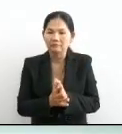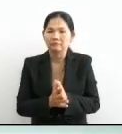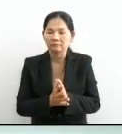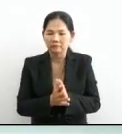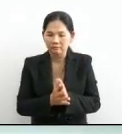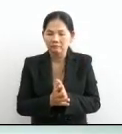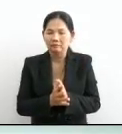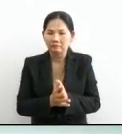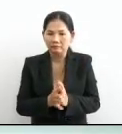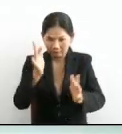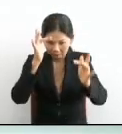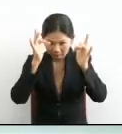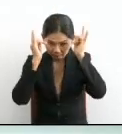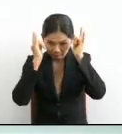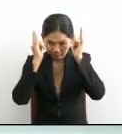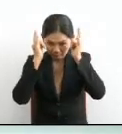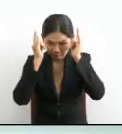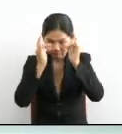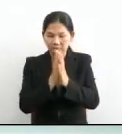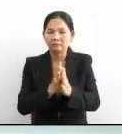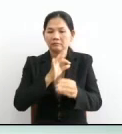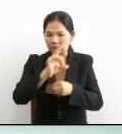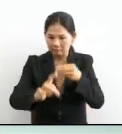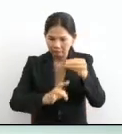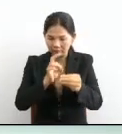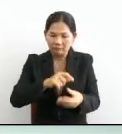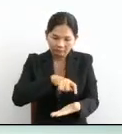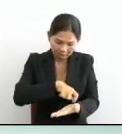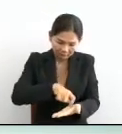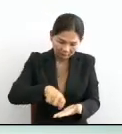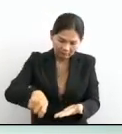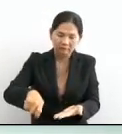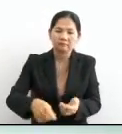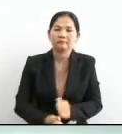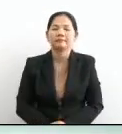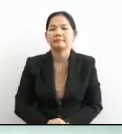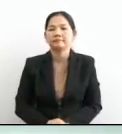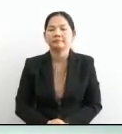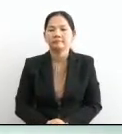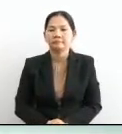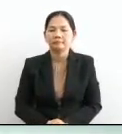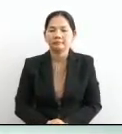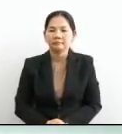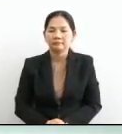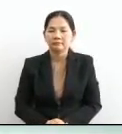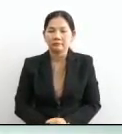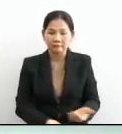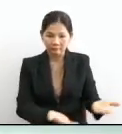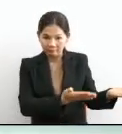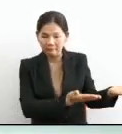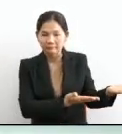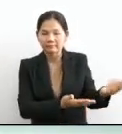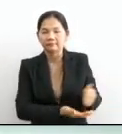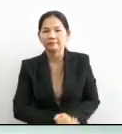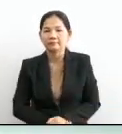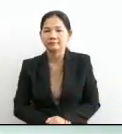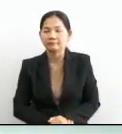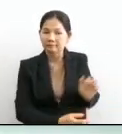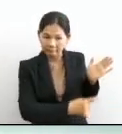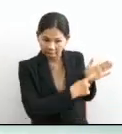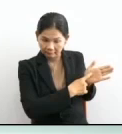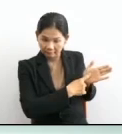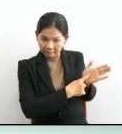ông pi sắm này chàng chấn con mưa mau chậm nốt có chà con bơ mọt tặng ạc nên là con